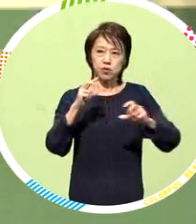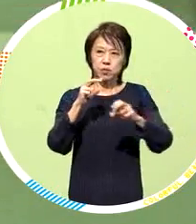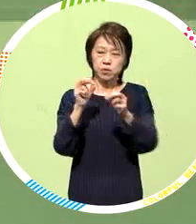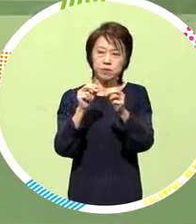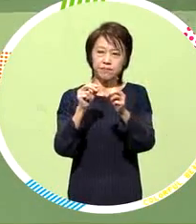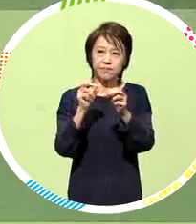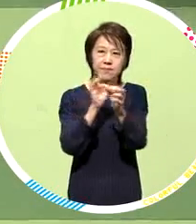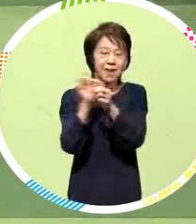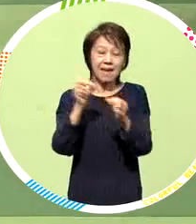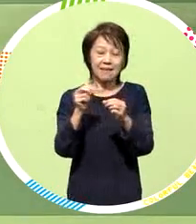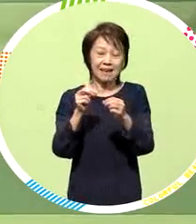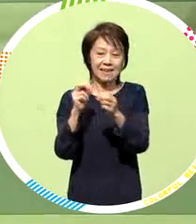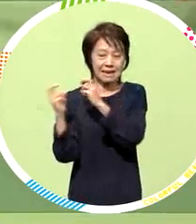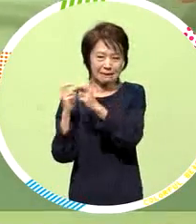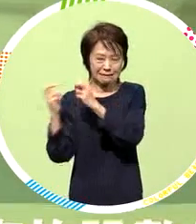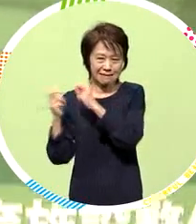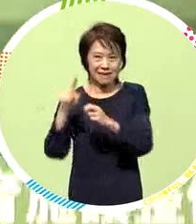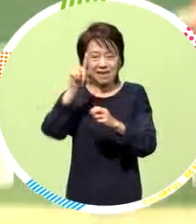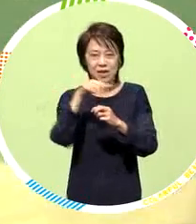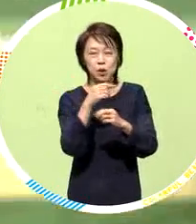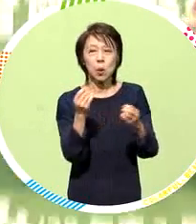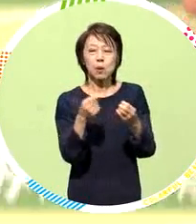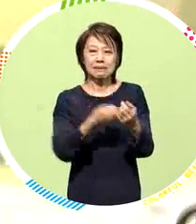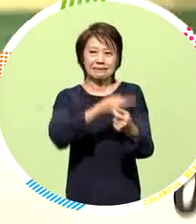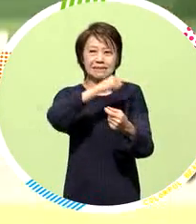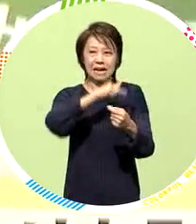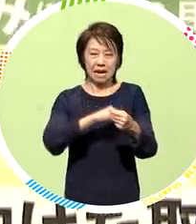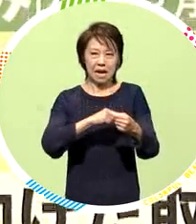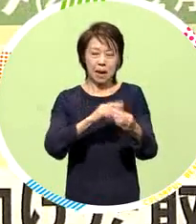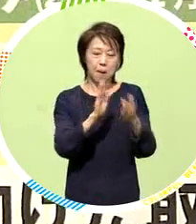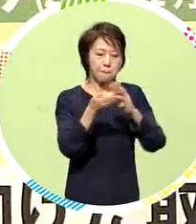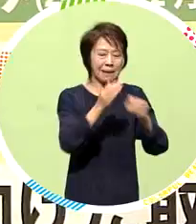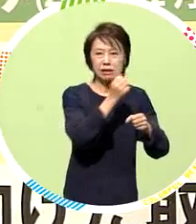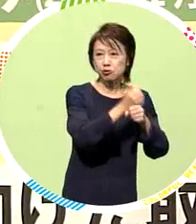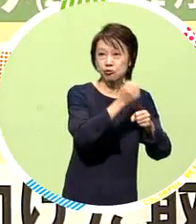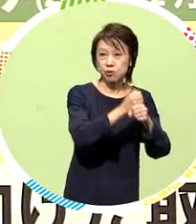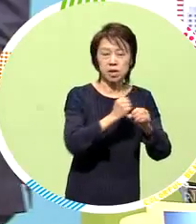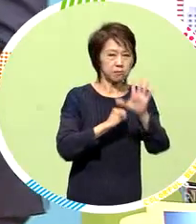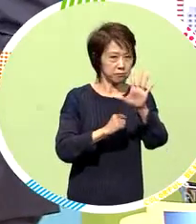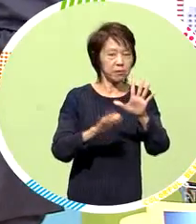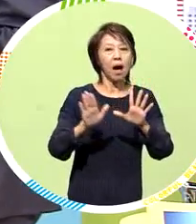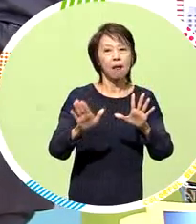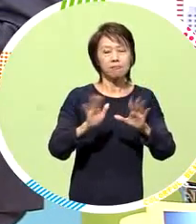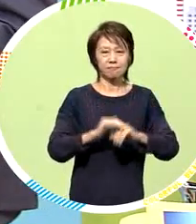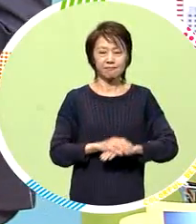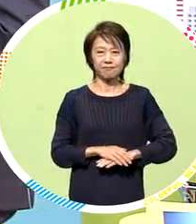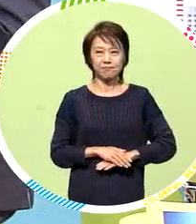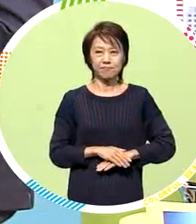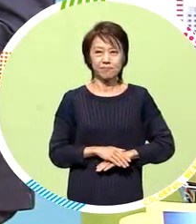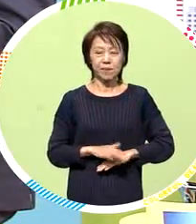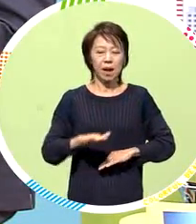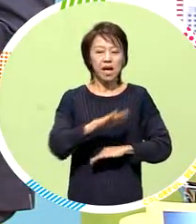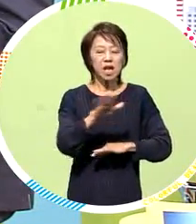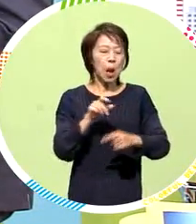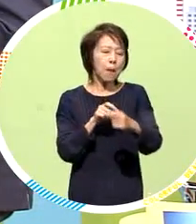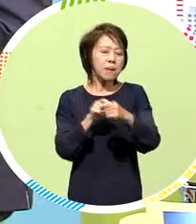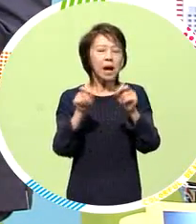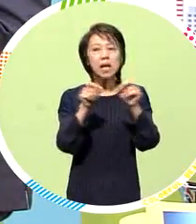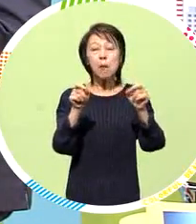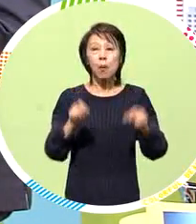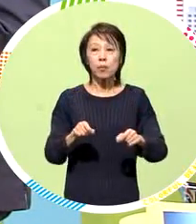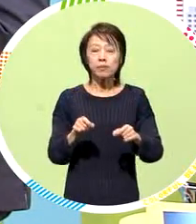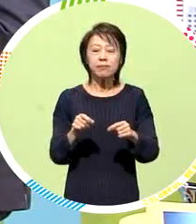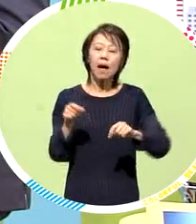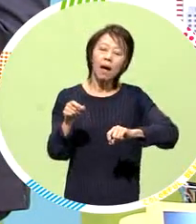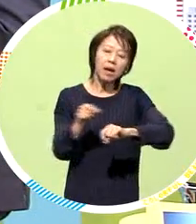安心よパラチーズプリキュアいうことですねえぇどれも身近に感じますけど特にね